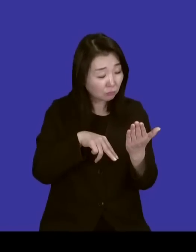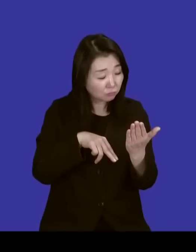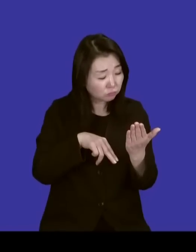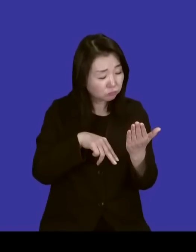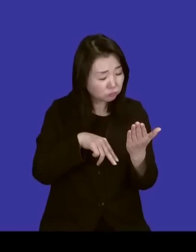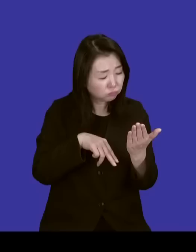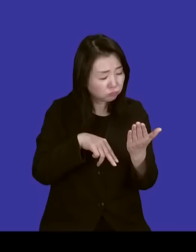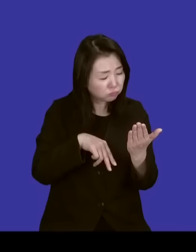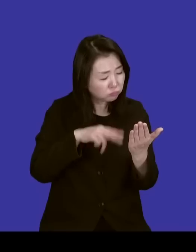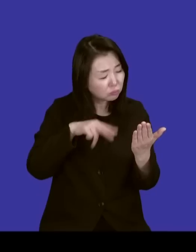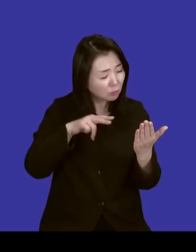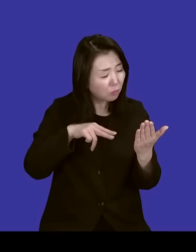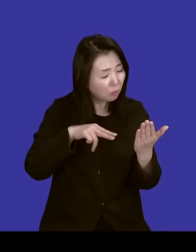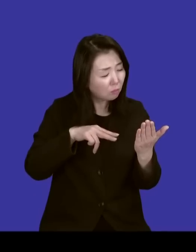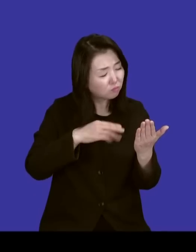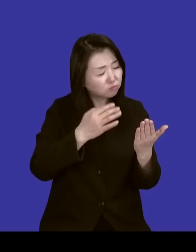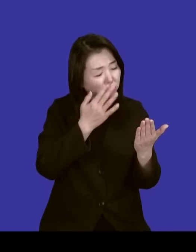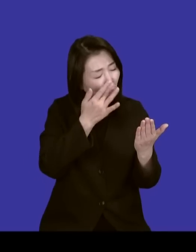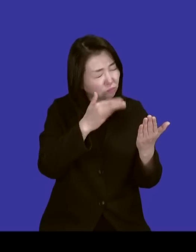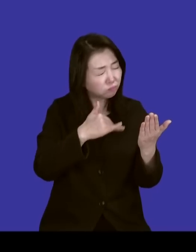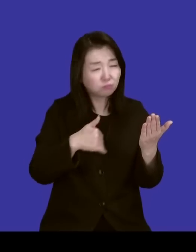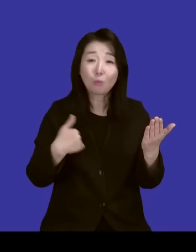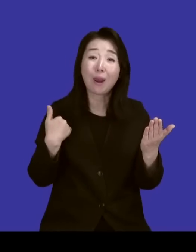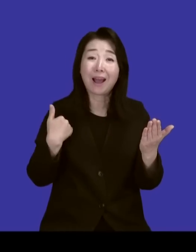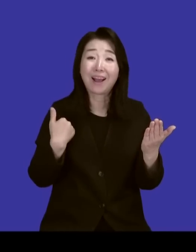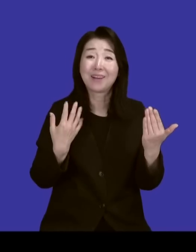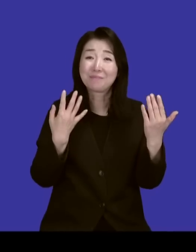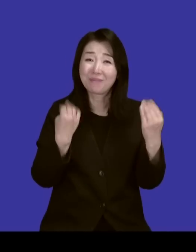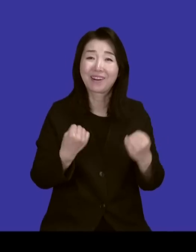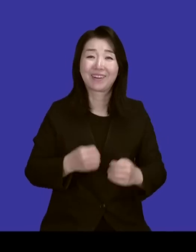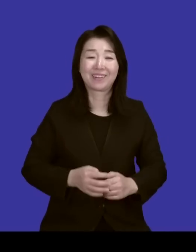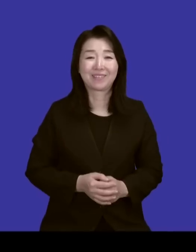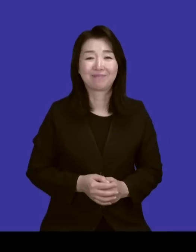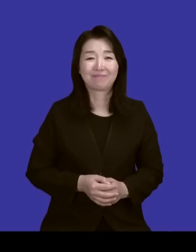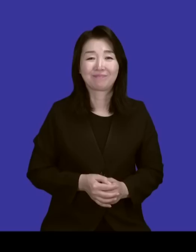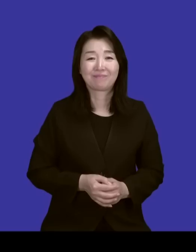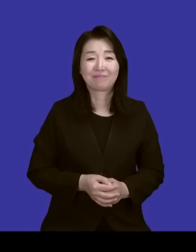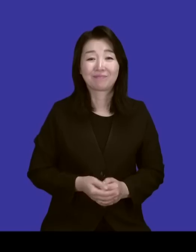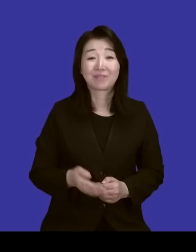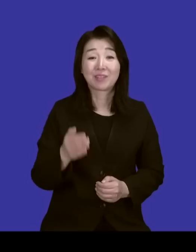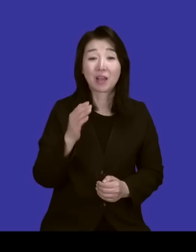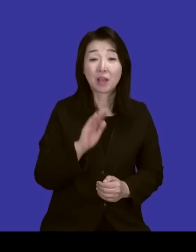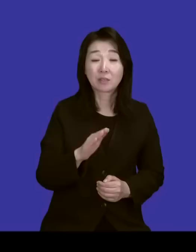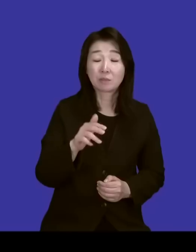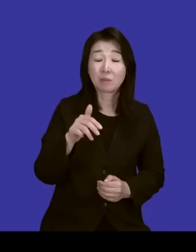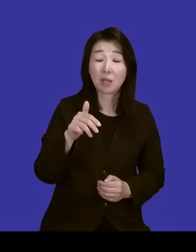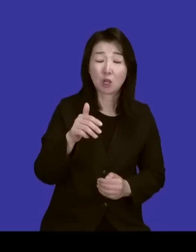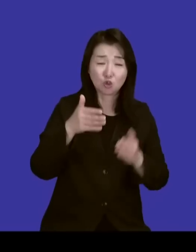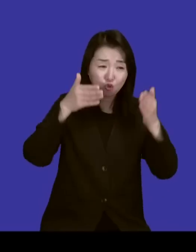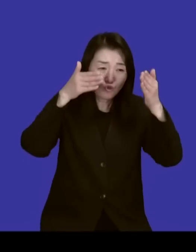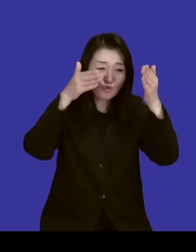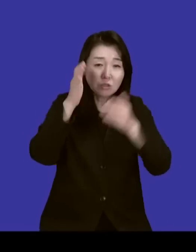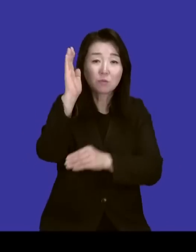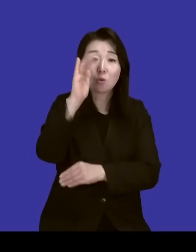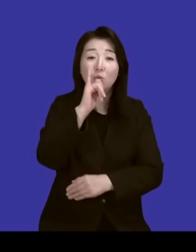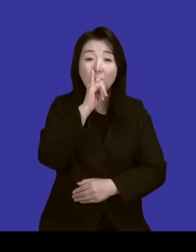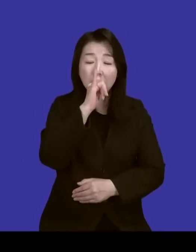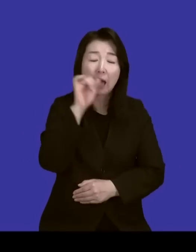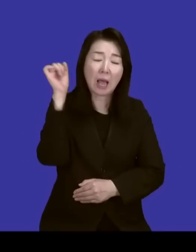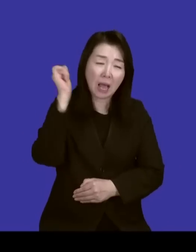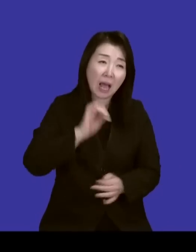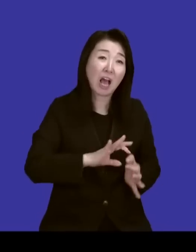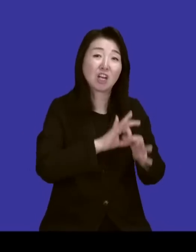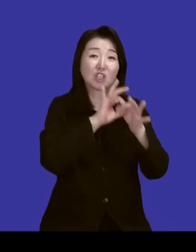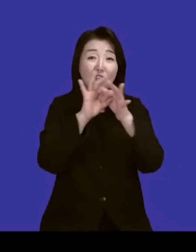읽었는데 뭘 읽었는지 모르는 말씀이 너무 거의 절반 이상이거든요. 근데 이 강해 설교를 들어야 네. 아, 이게 이렇게